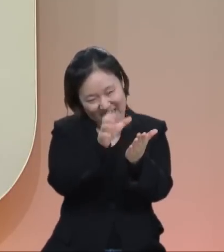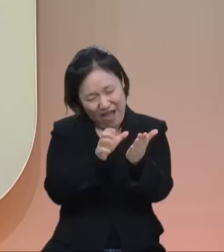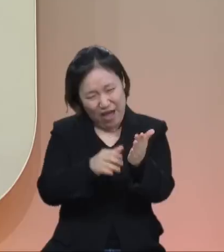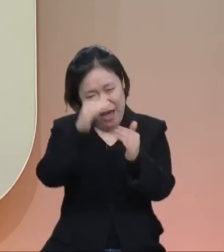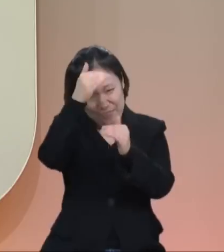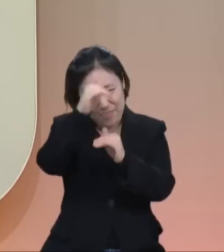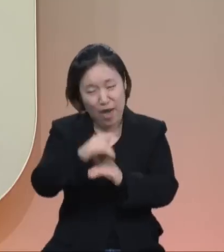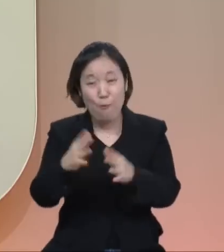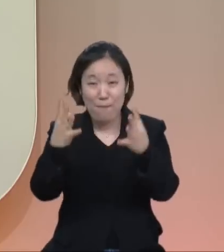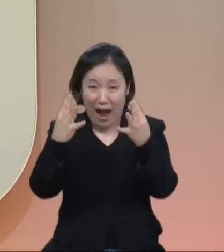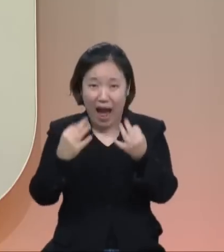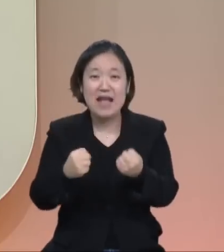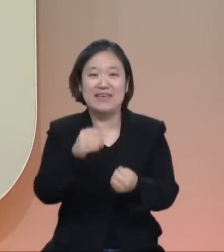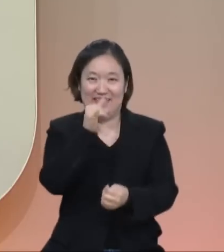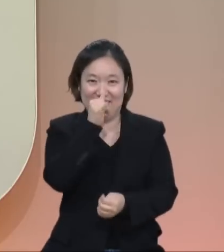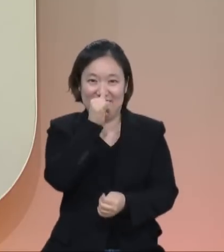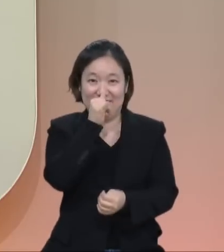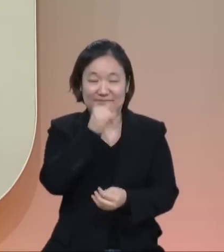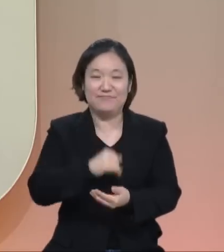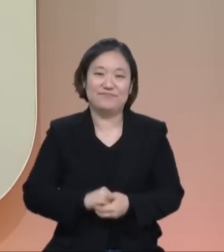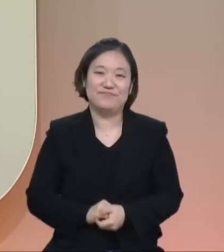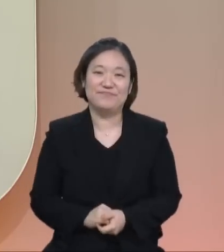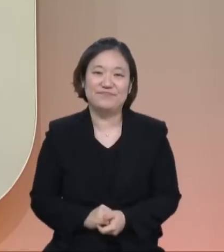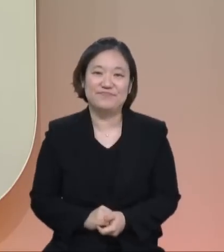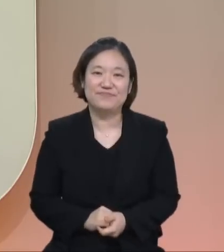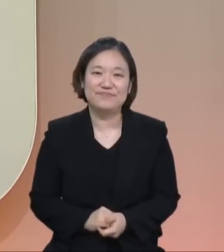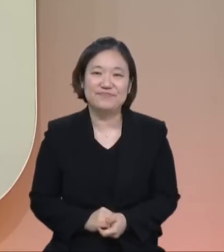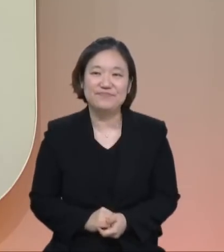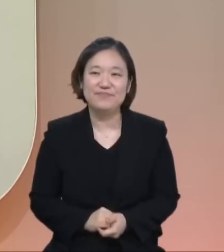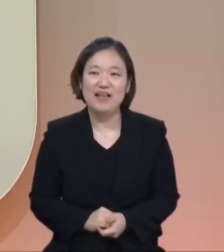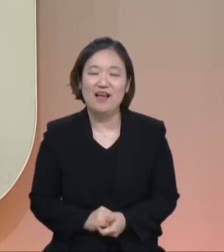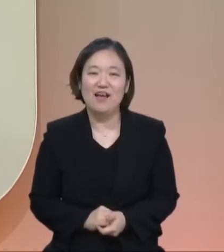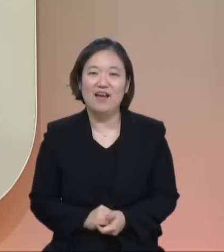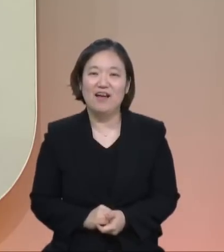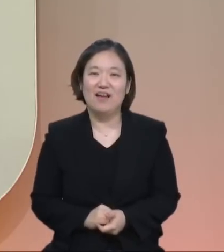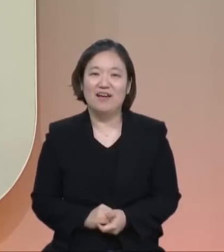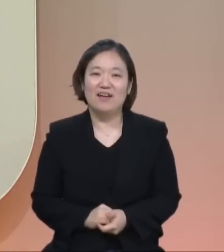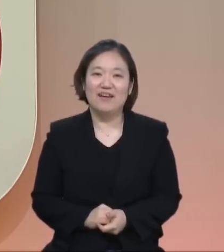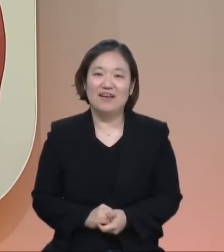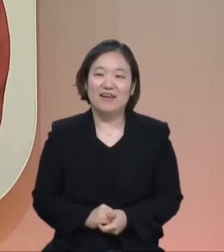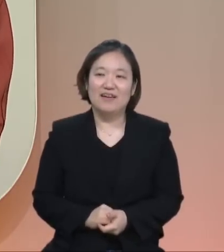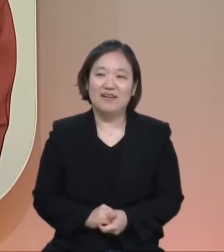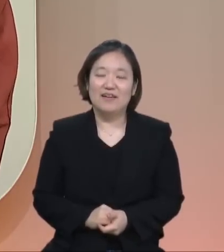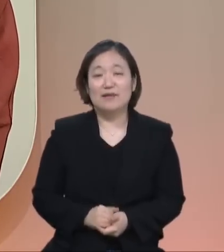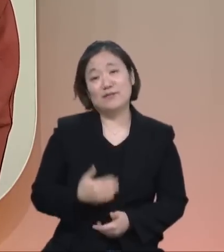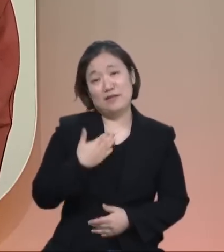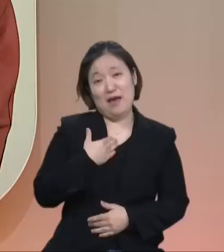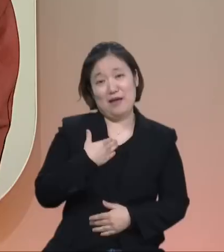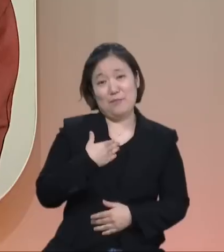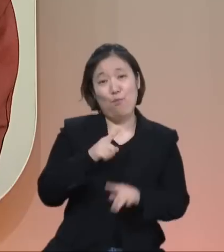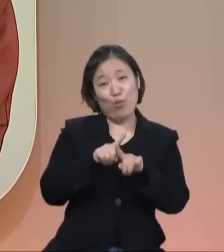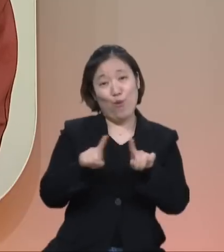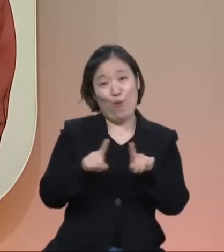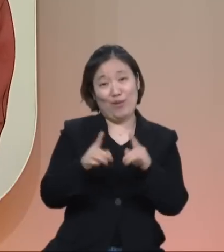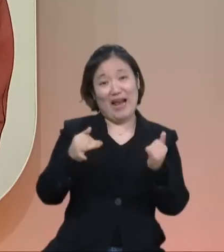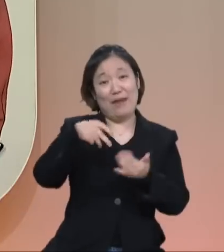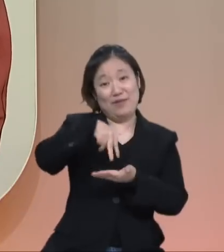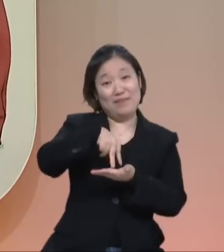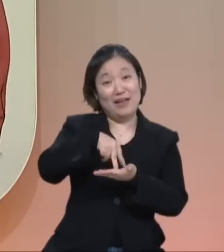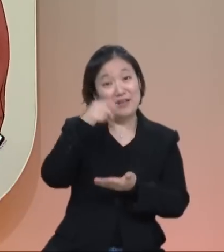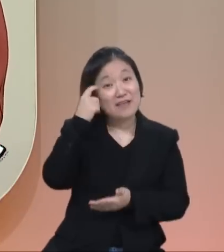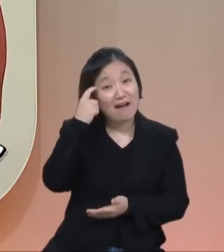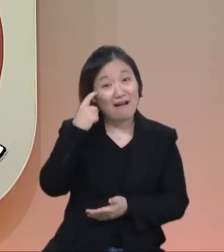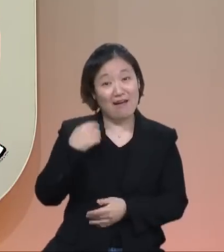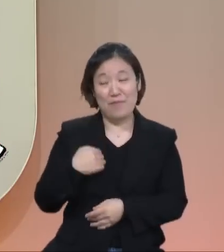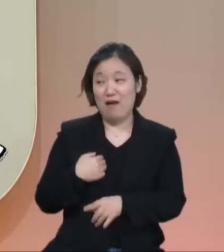내용들 가득하게 담겨져 있습니다 그런데 솔직히 우리 입장에서 이걸